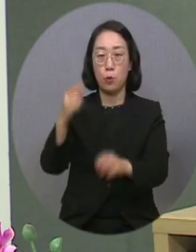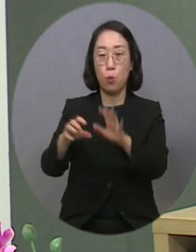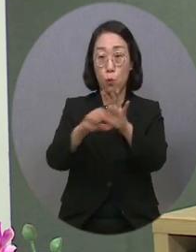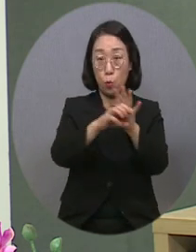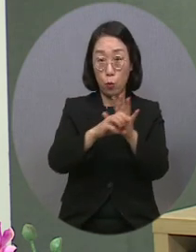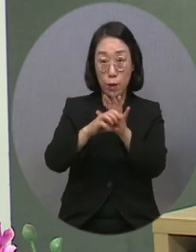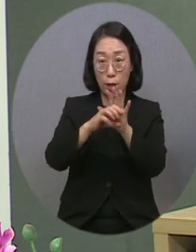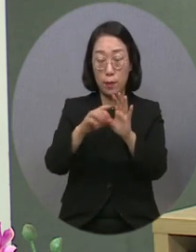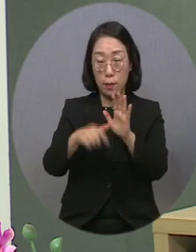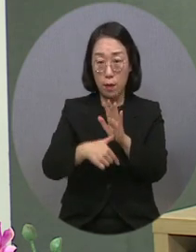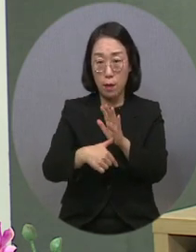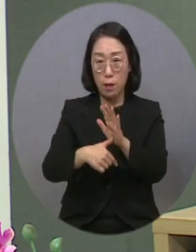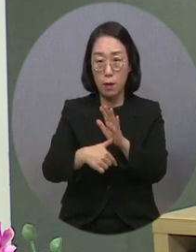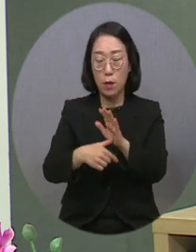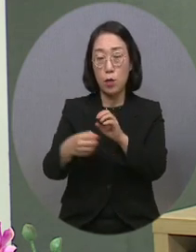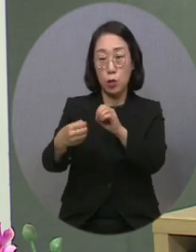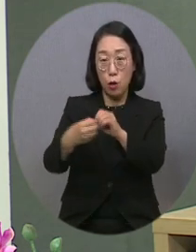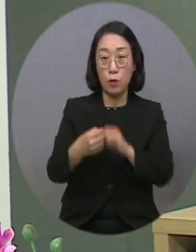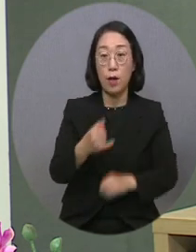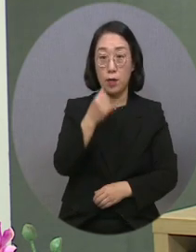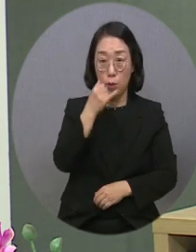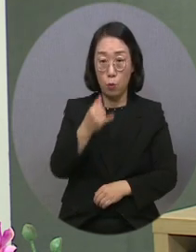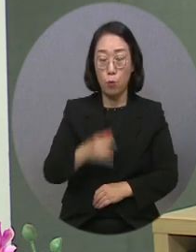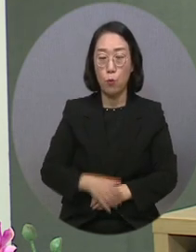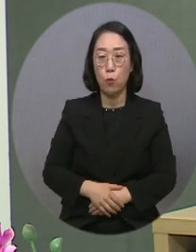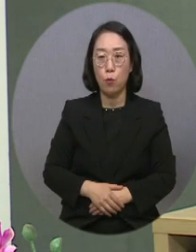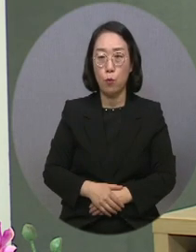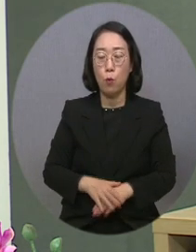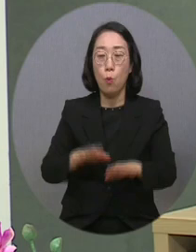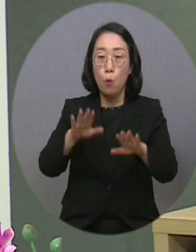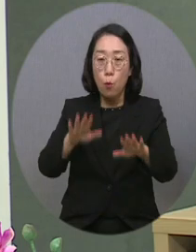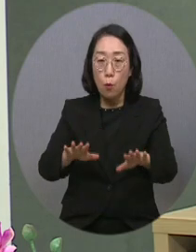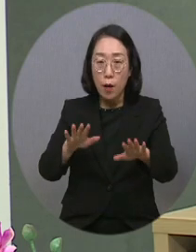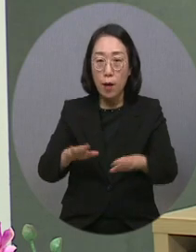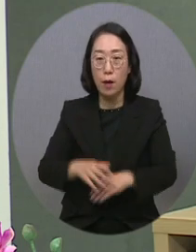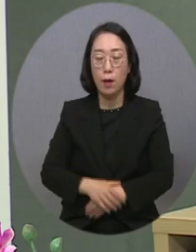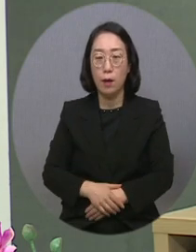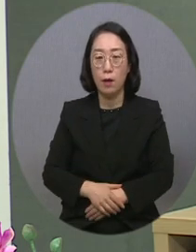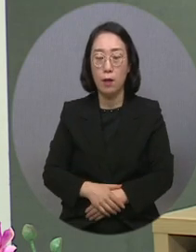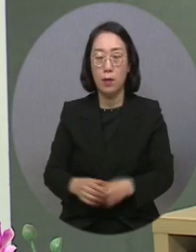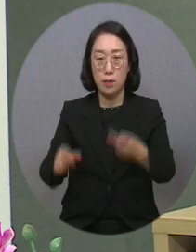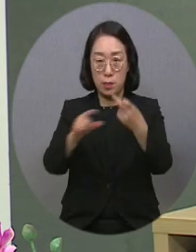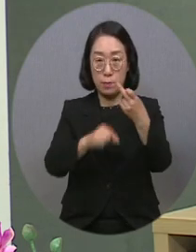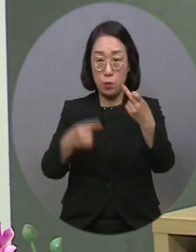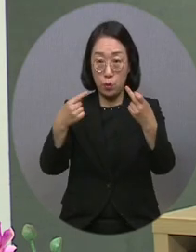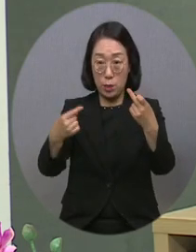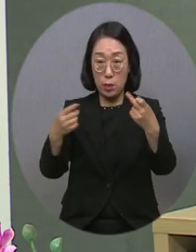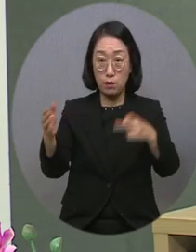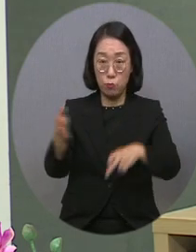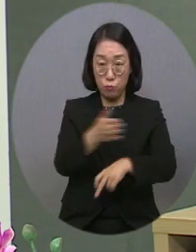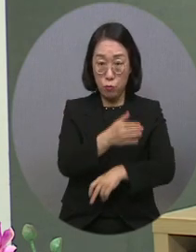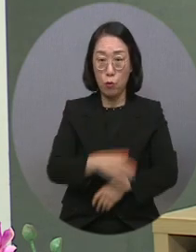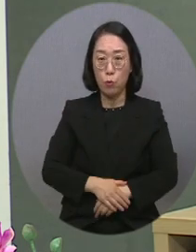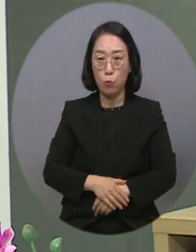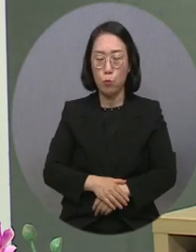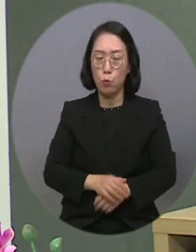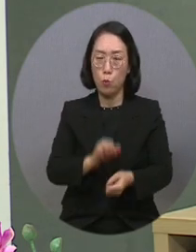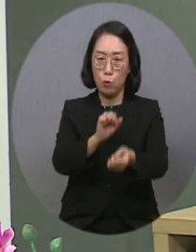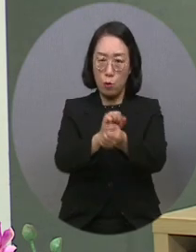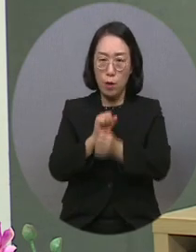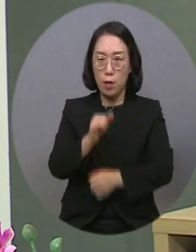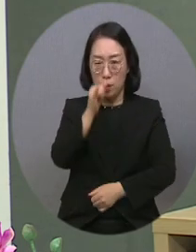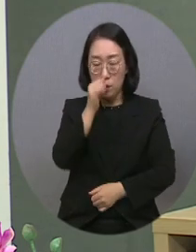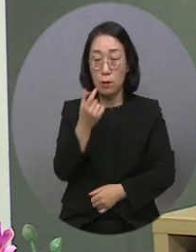사태에 영향을 받았을 것이고 예. 이제 금년 또 12월 1일부터 예. 그 영향을 받지